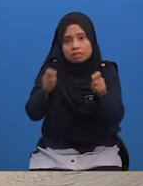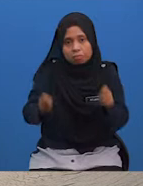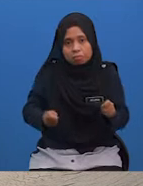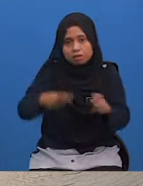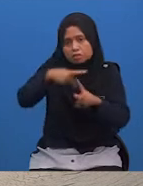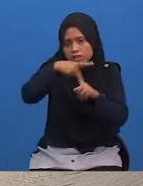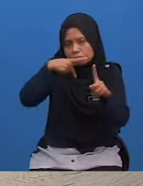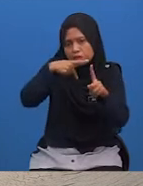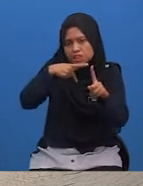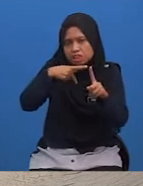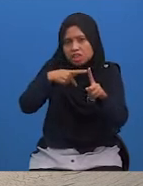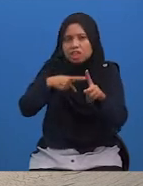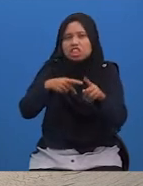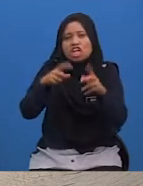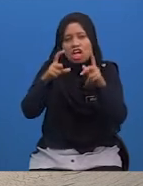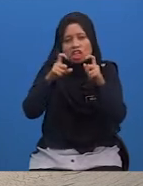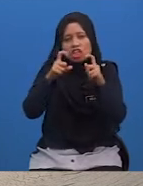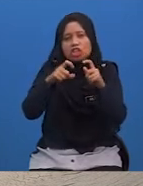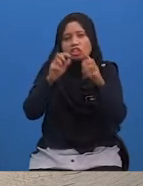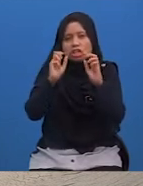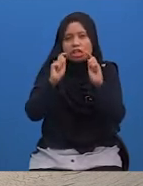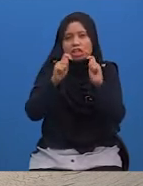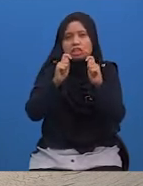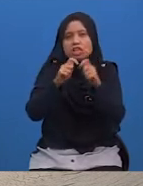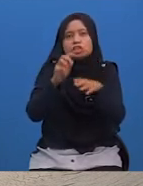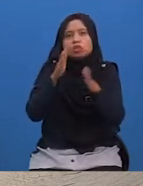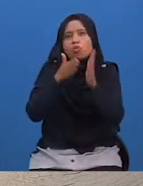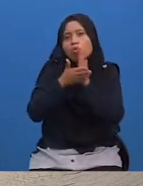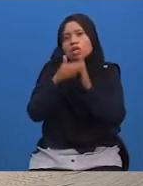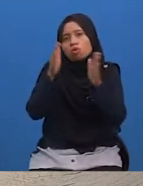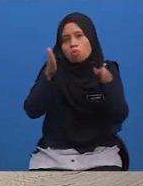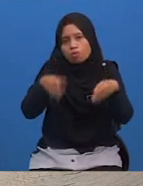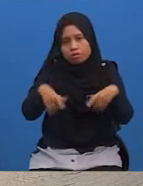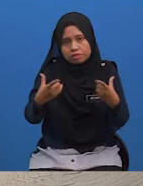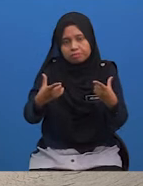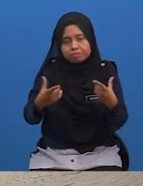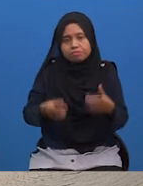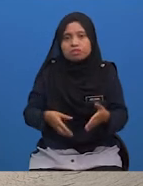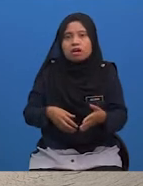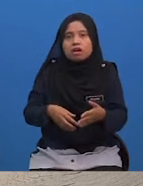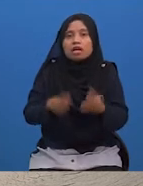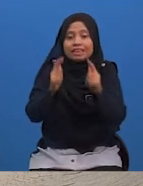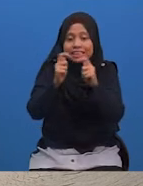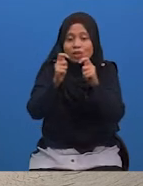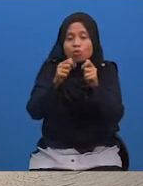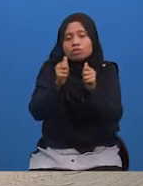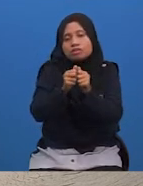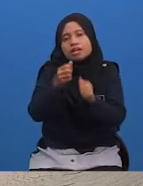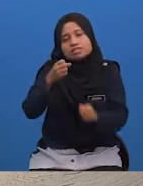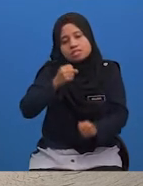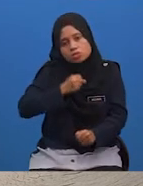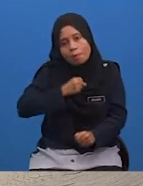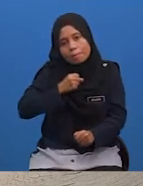daripada diperkecilkan oleh pihak lain. Yang kedua, menegur dengan